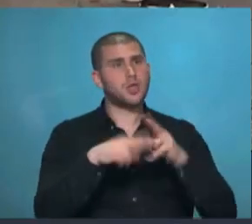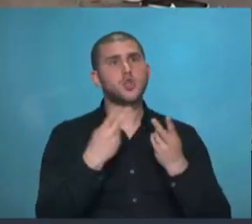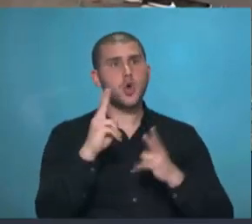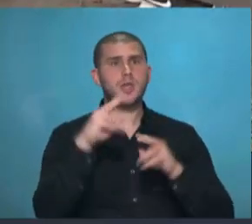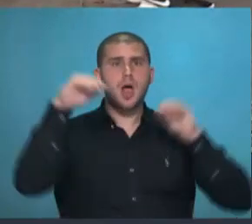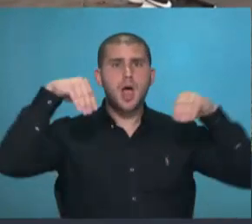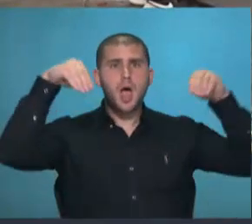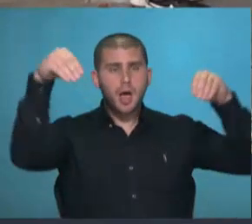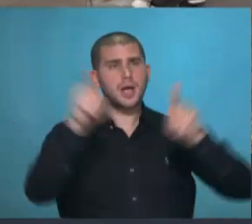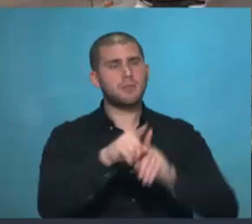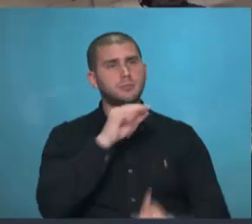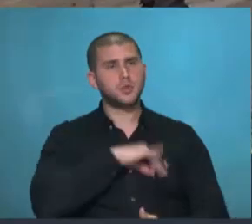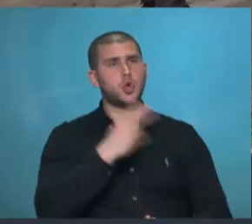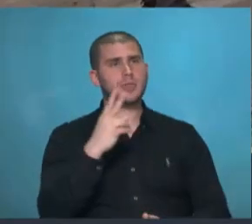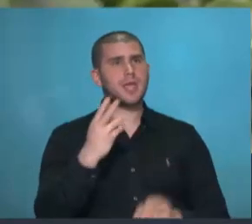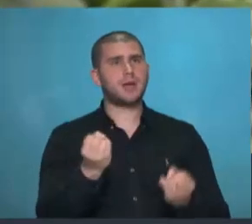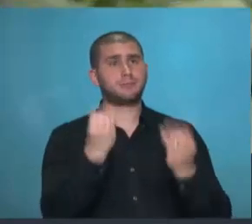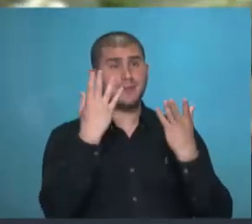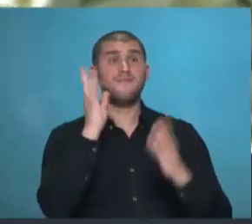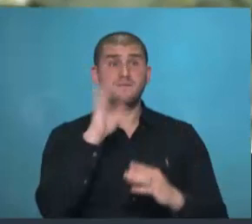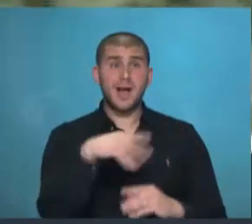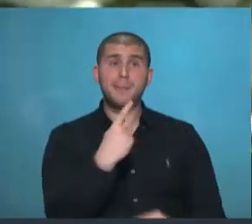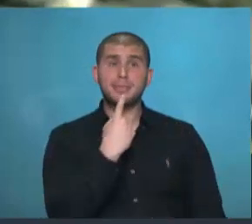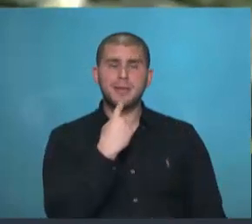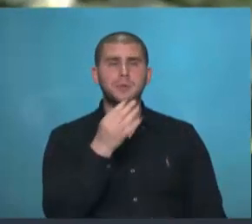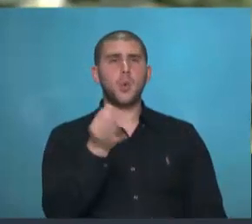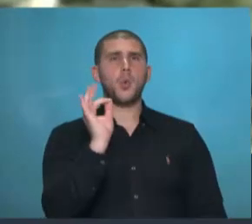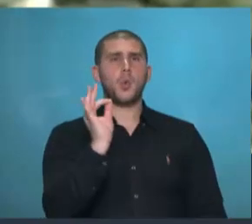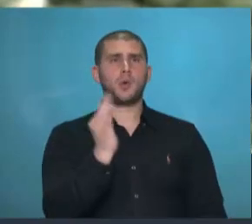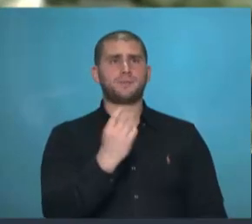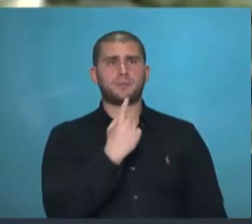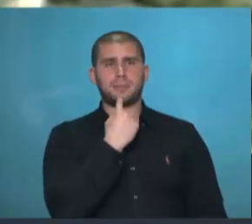שתילים, להשיג יותר יבול, וגם הטעם משובח יותר.